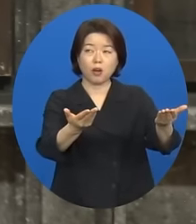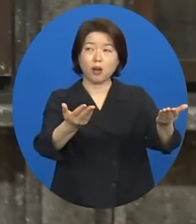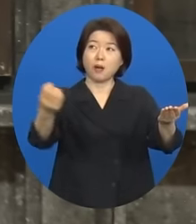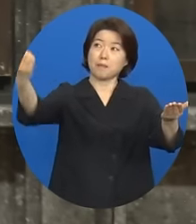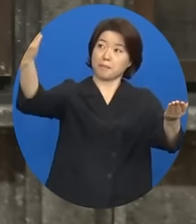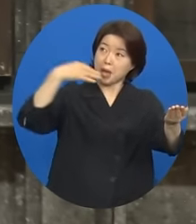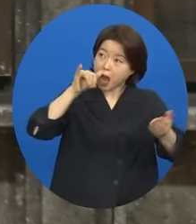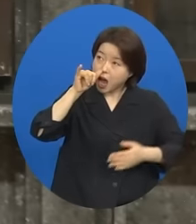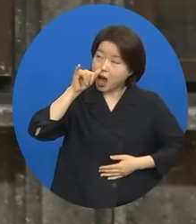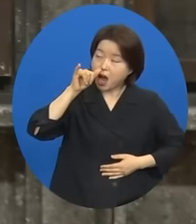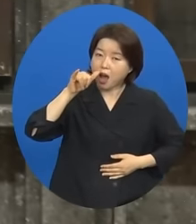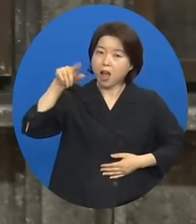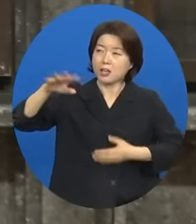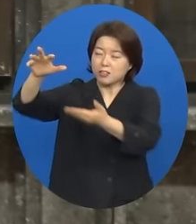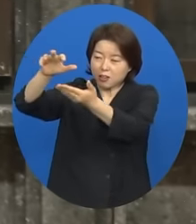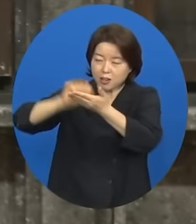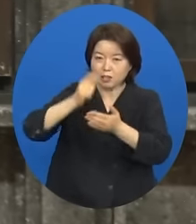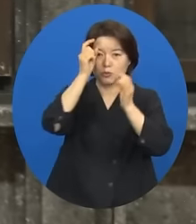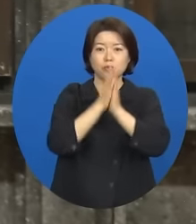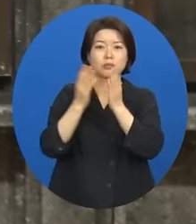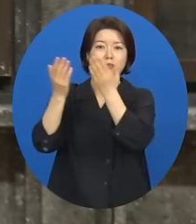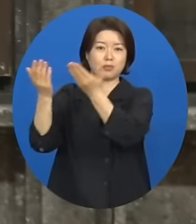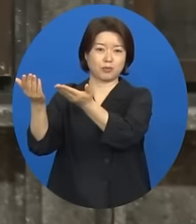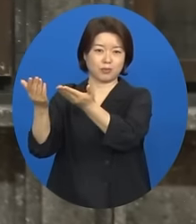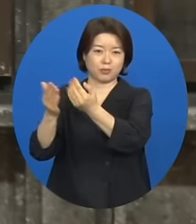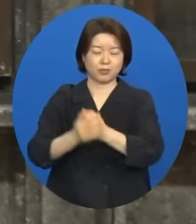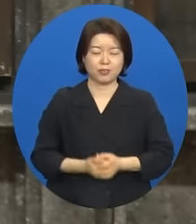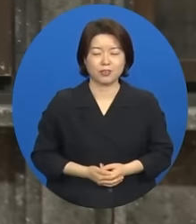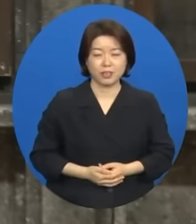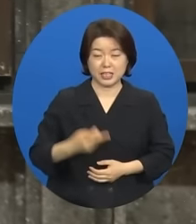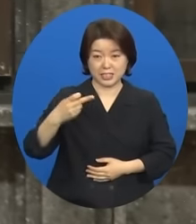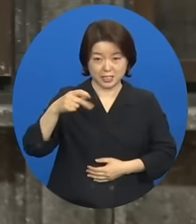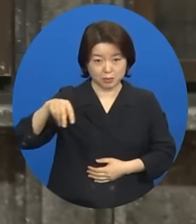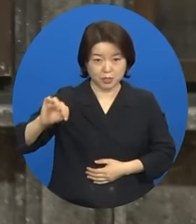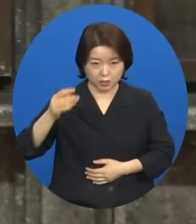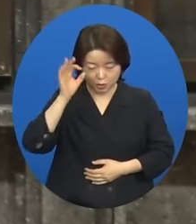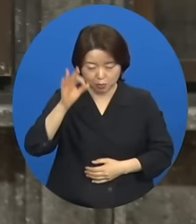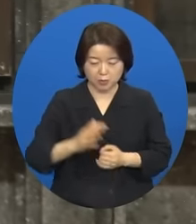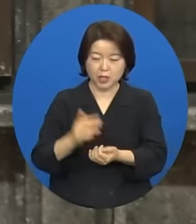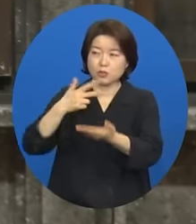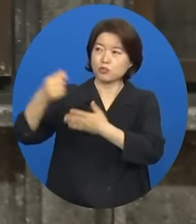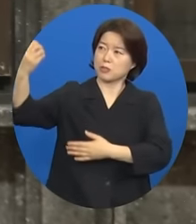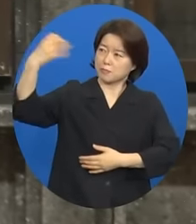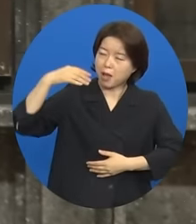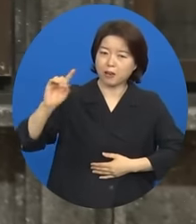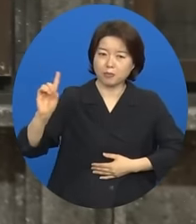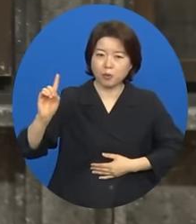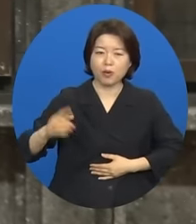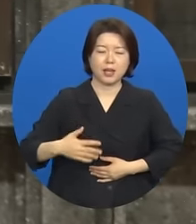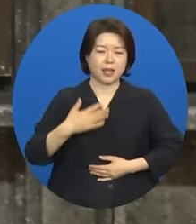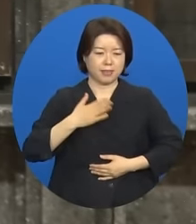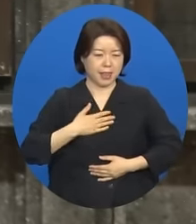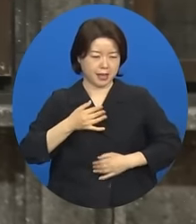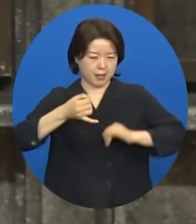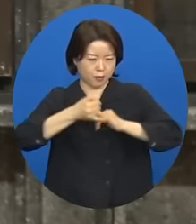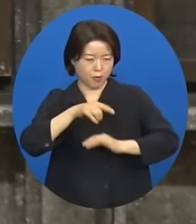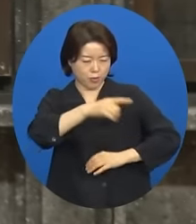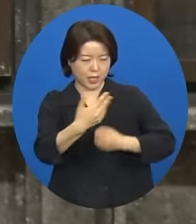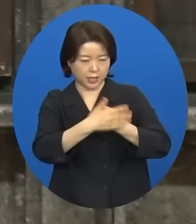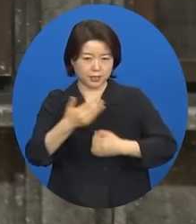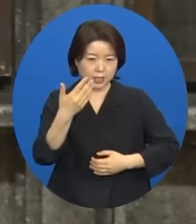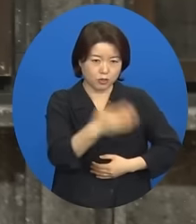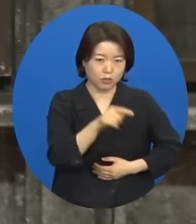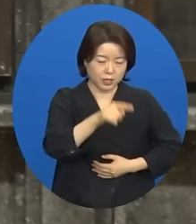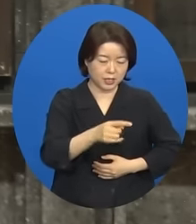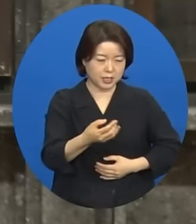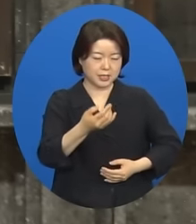않습니까? 그걸 가지고 지금 기도하고 있어요. 12절에 주께서 말씀하시기를 내가 반드시 내게 은혜를 베풀어 내 시로